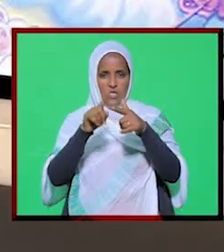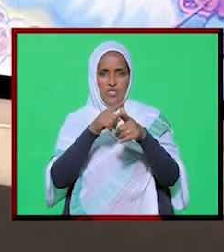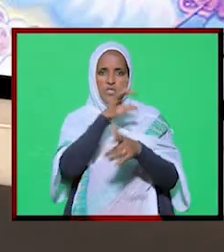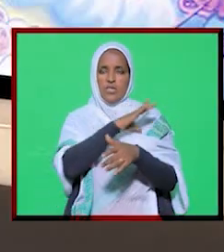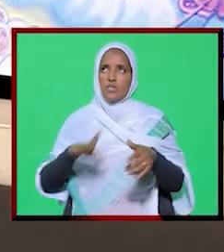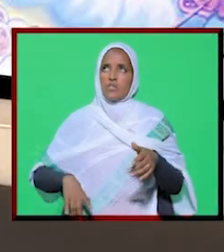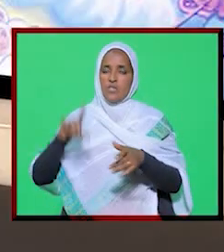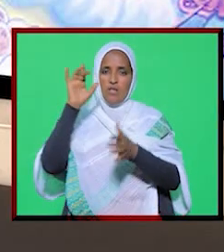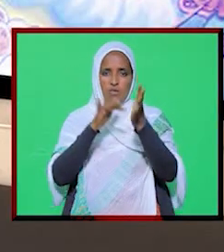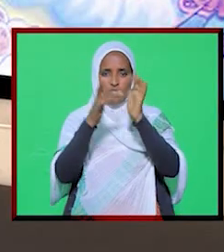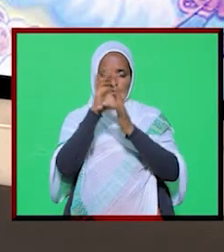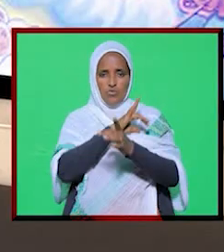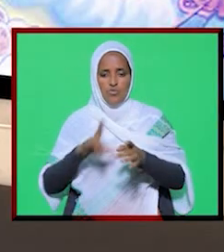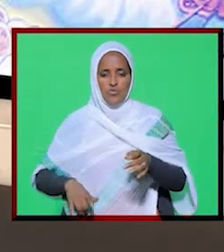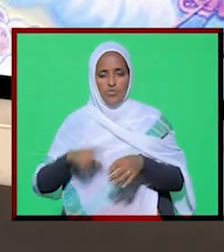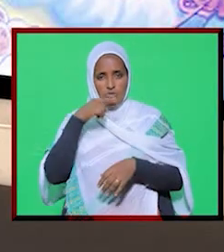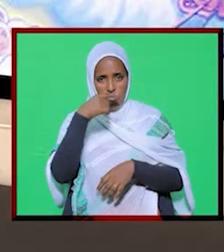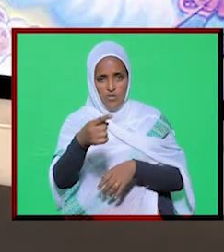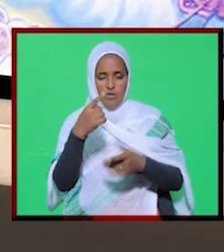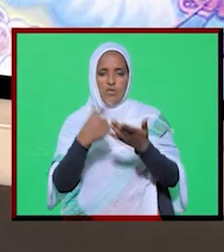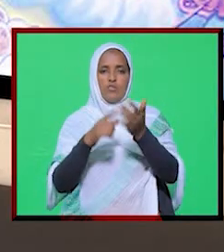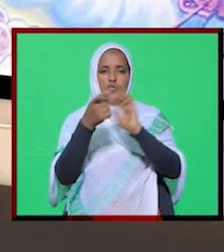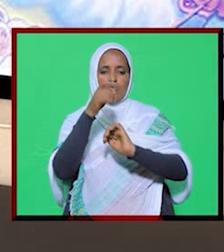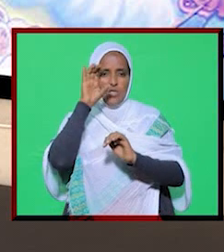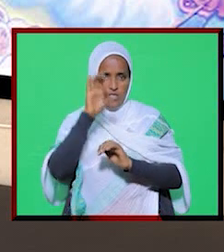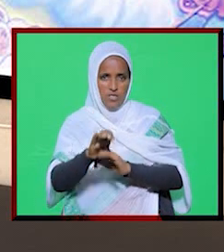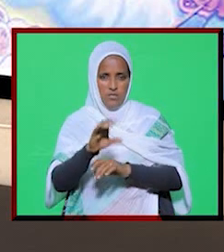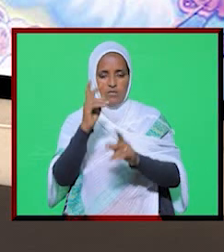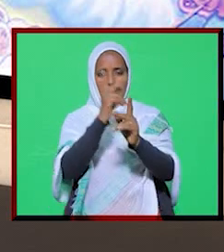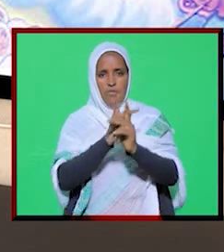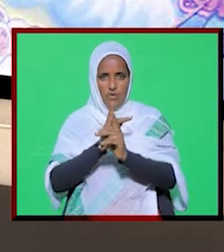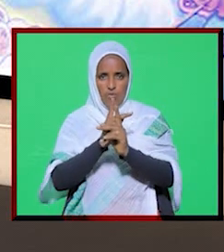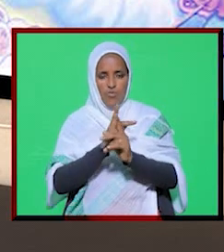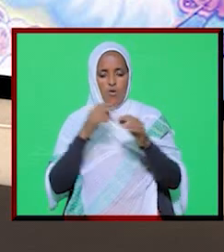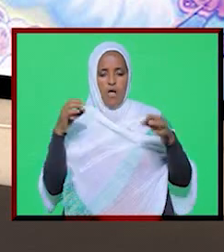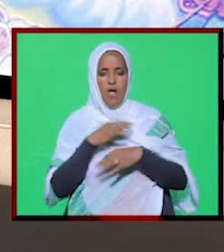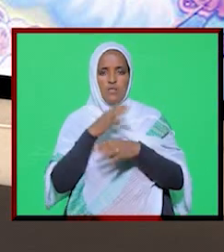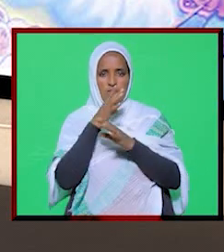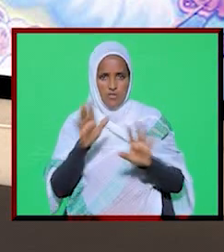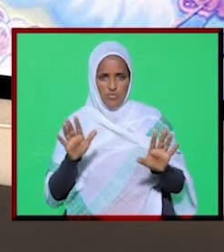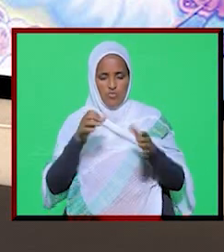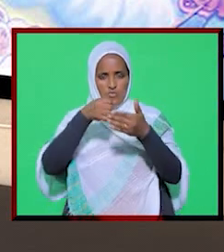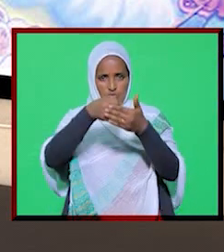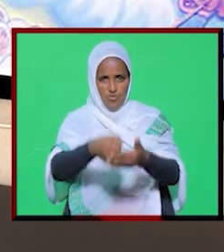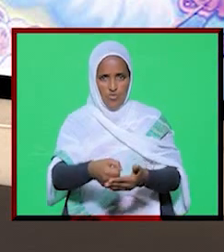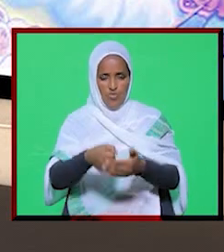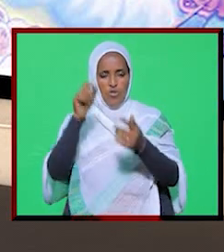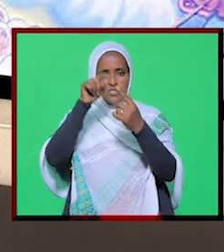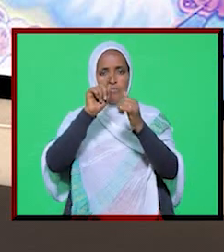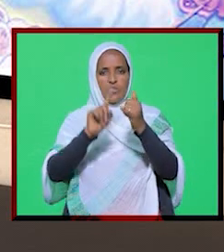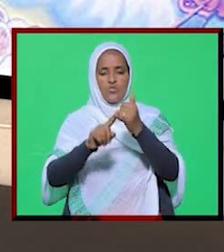ነግሯቸዋል እንግዲህ ጌታችን መድኃኒታችን ኢየሱስ ክርስቶስ እንደነገራቸው ይህ ሊሆን ግድ ነውና ተጠበቁ አትደንግጡ